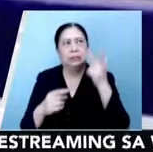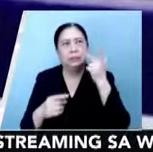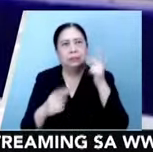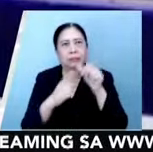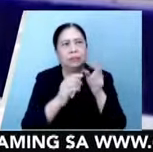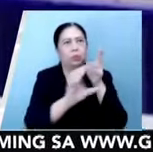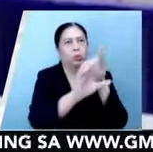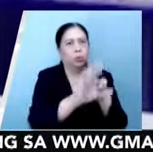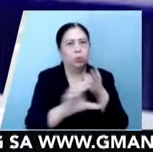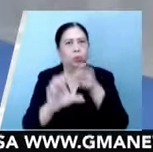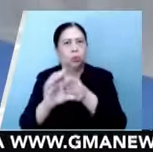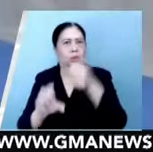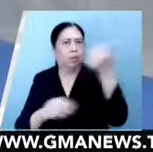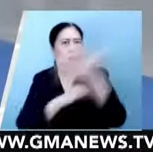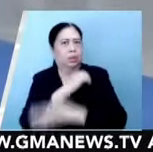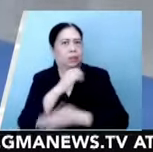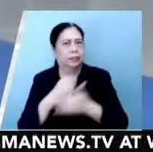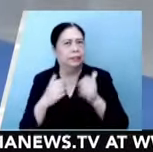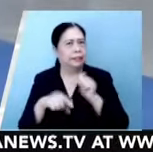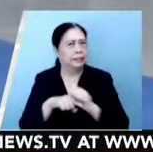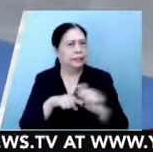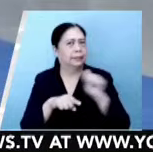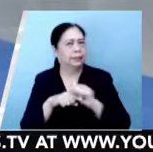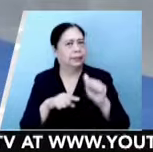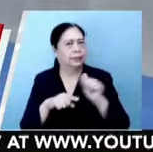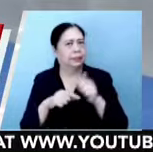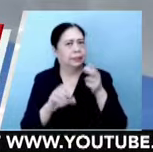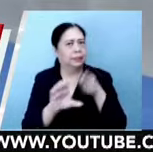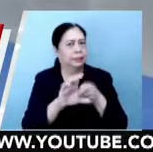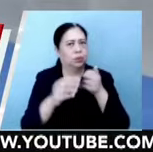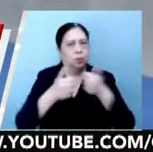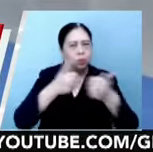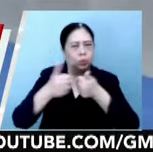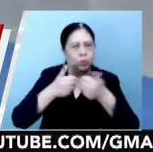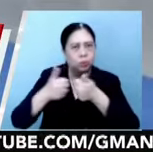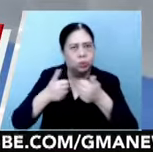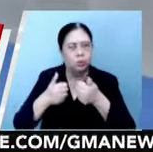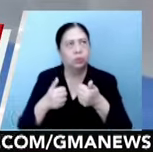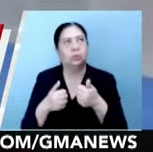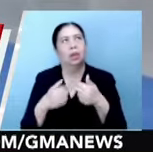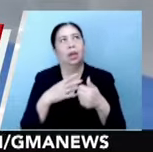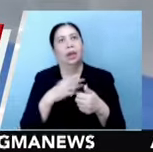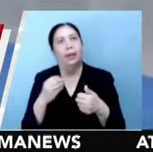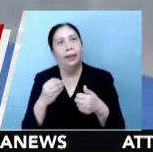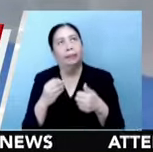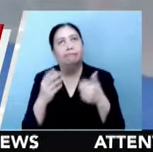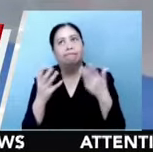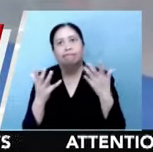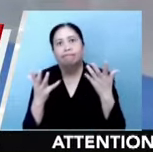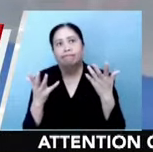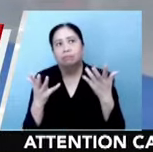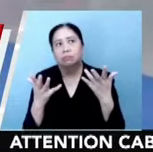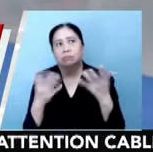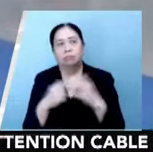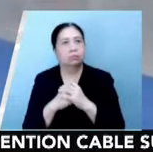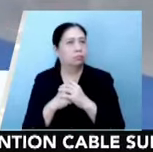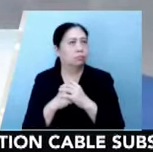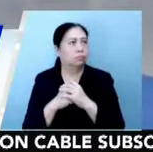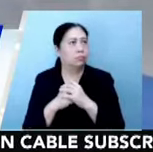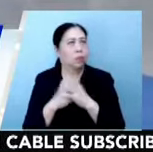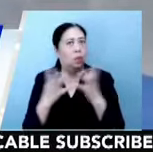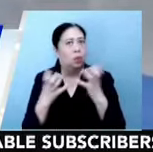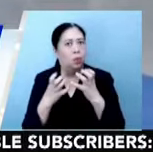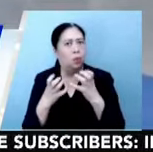yung nerves ko and yung sarili ko sa competition. And ano po eh, gusto kong magkamali